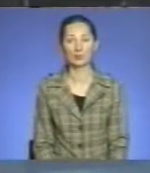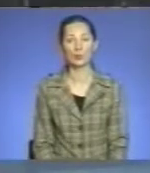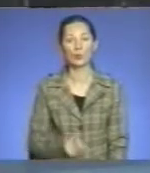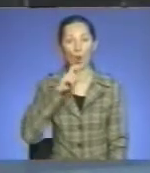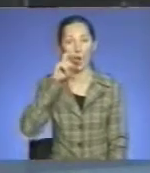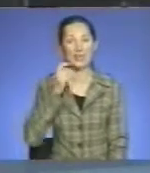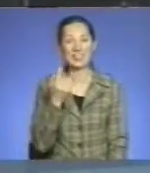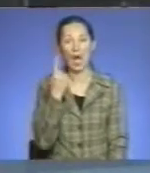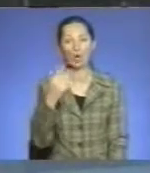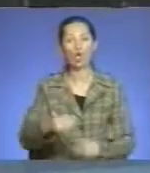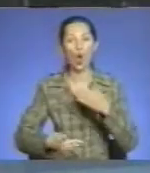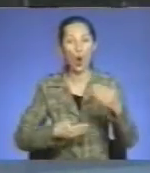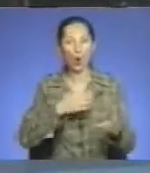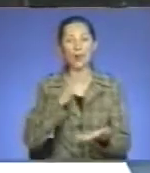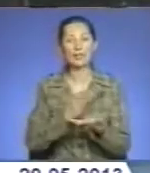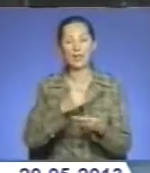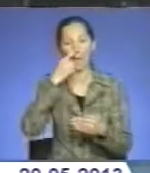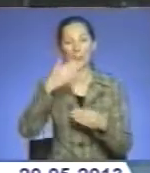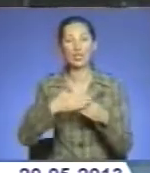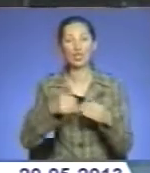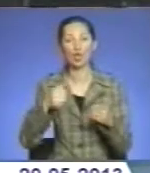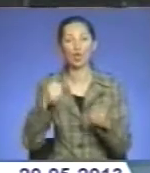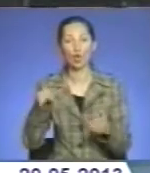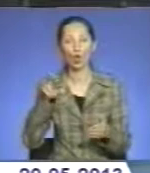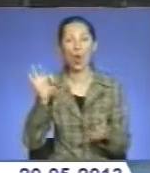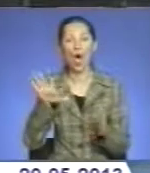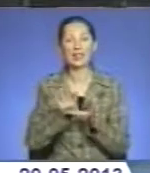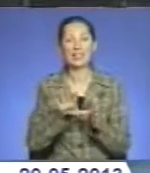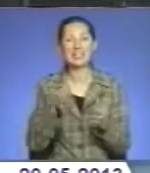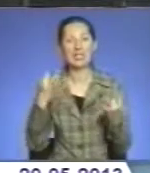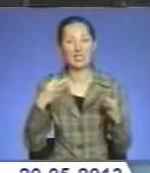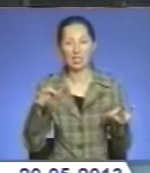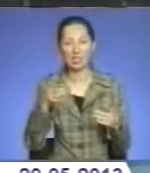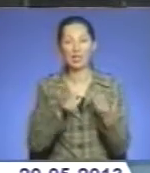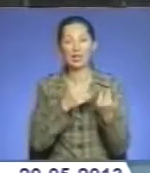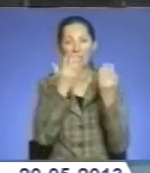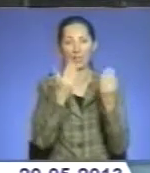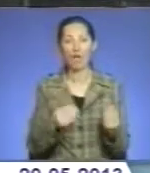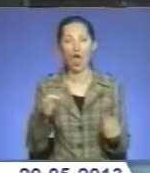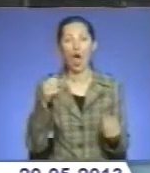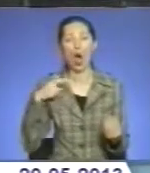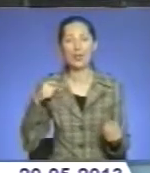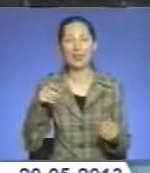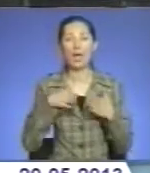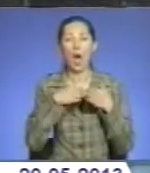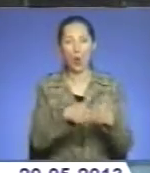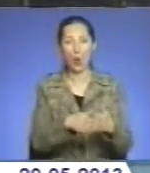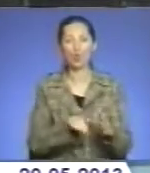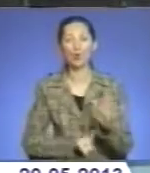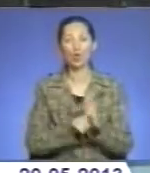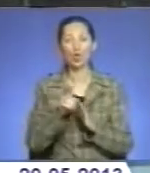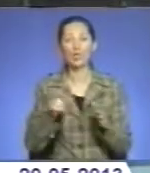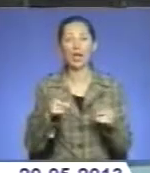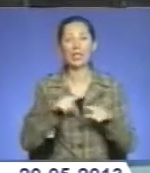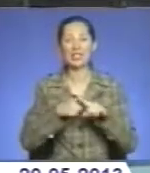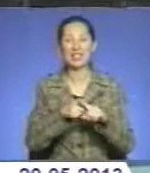Україна ще на один крок стає ближчою до енергетичної незалежності. За кілька днів в Одеському порту Южний розпочнуться інженерні роботи, а з розміщення